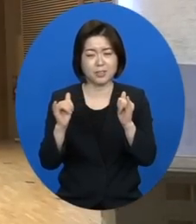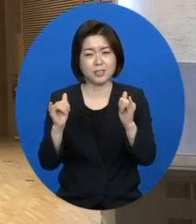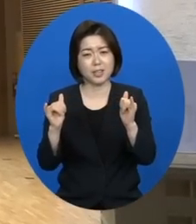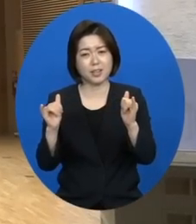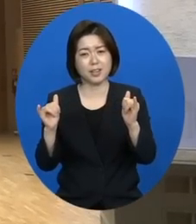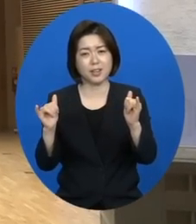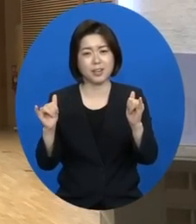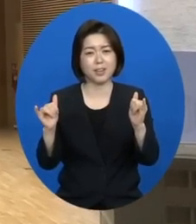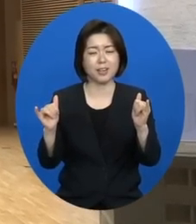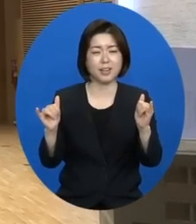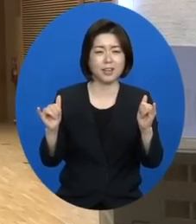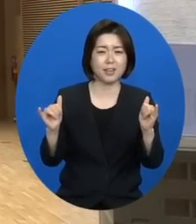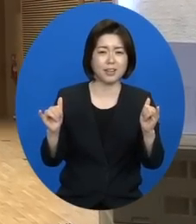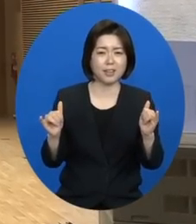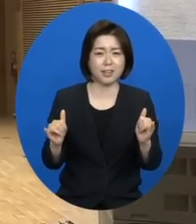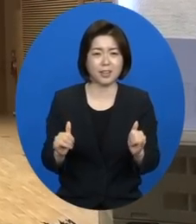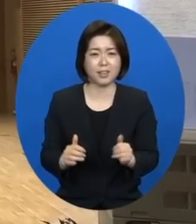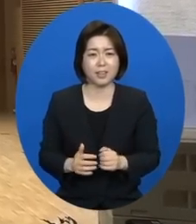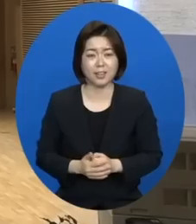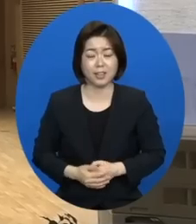순종하는 자